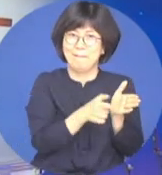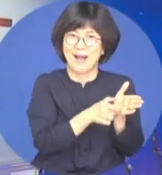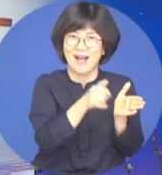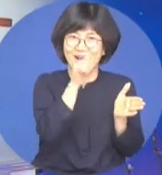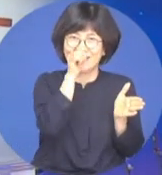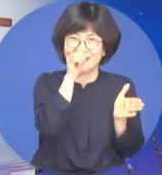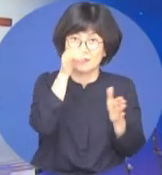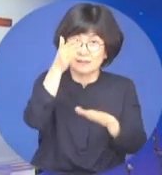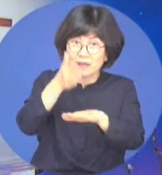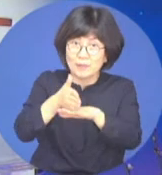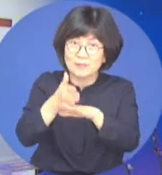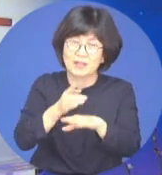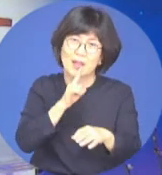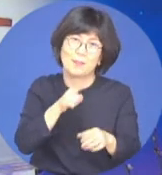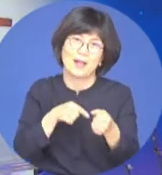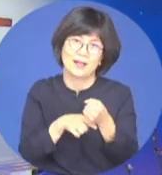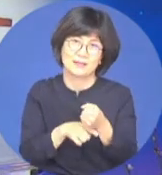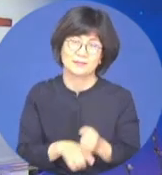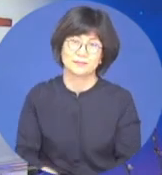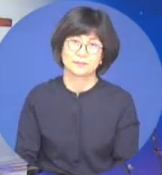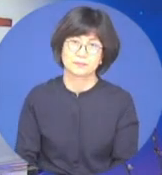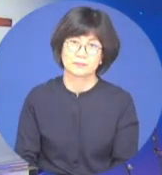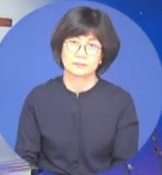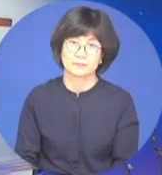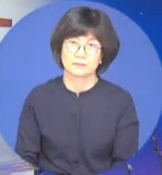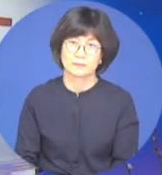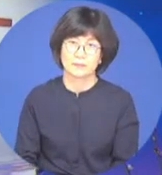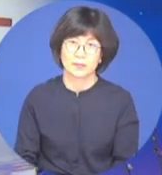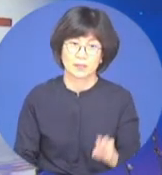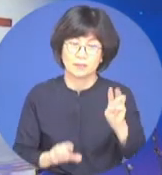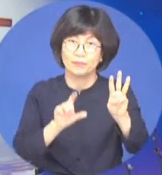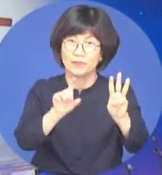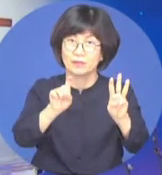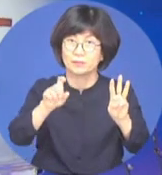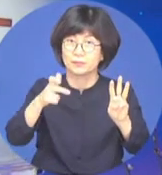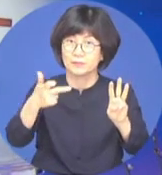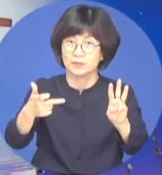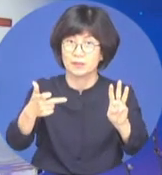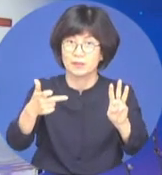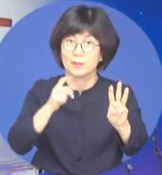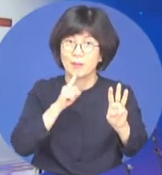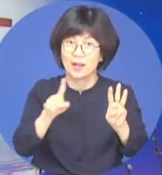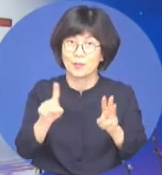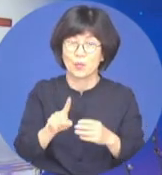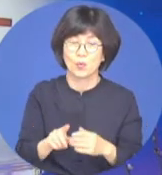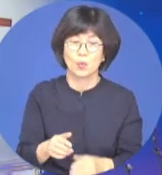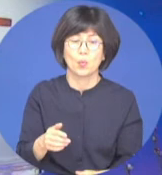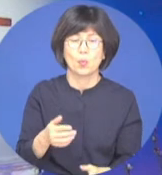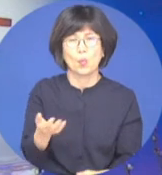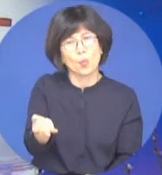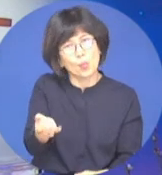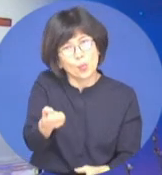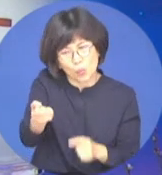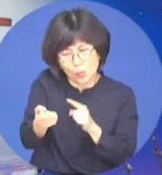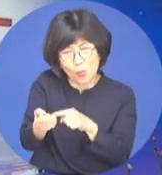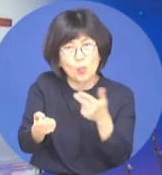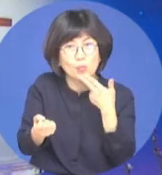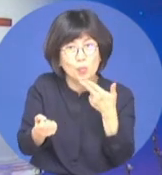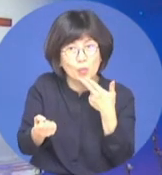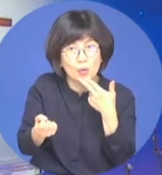감사한다는 말입니다. 사실은요 3장 17절 말씀의 핵심은 없다는 것을 여섯 번 반복하고 있거든요. 이